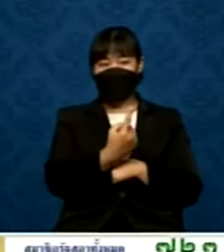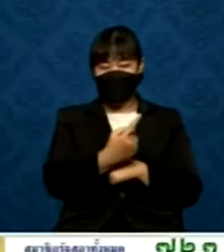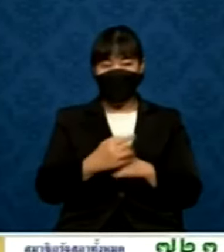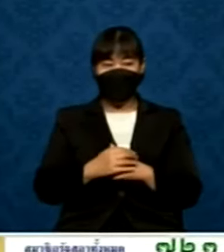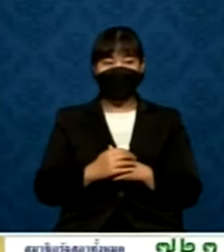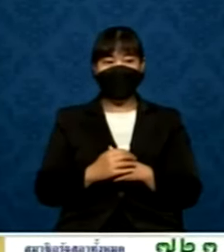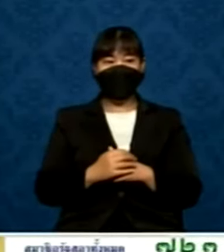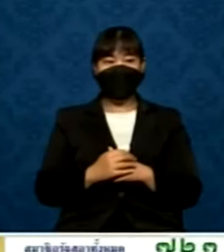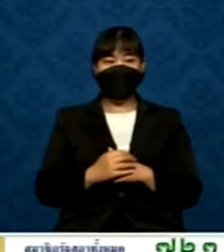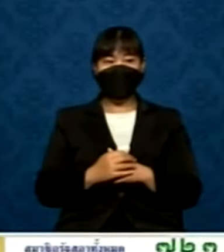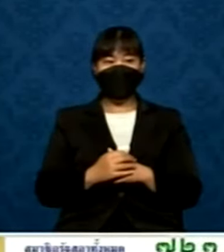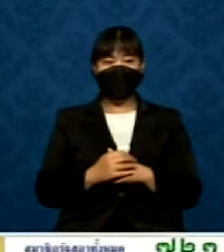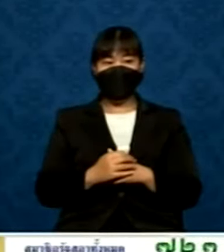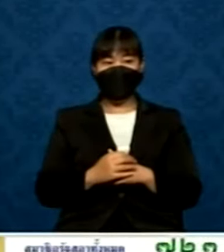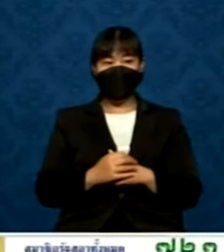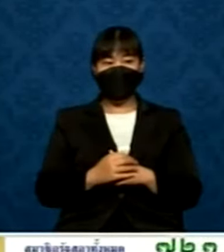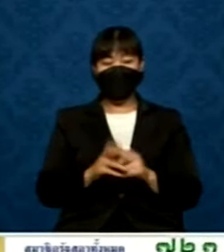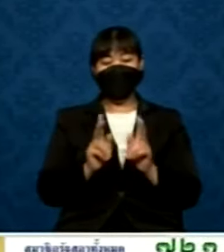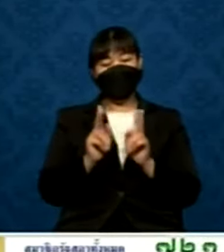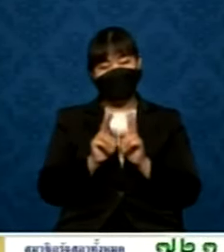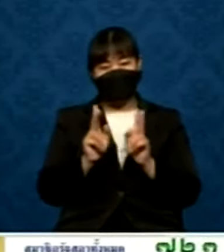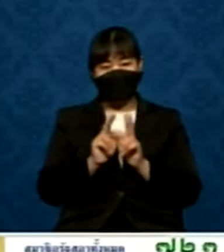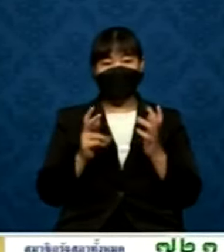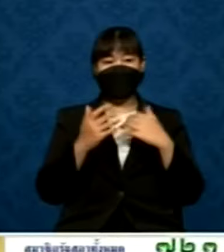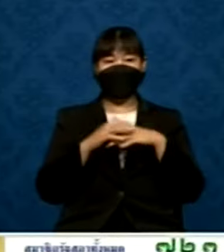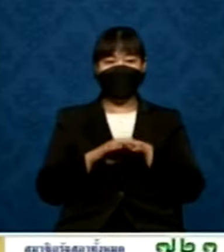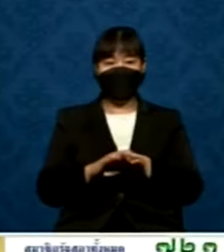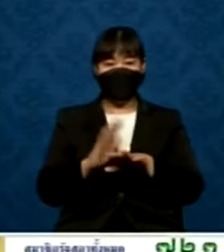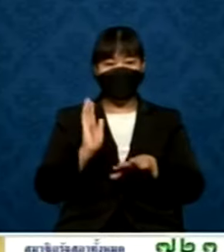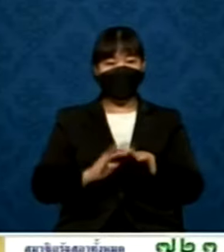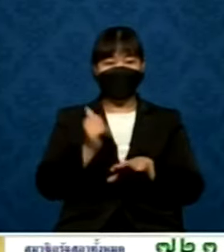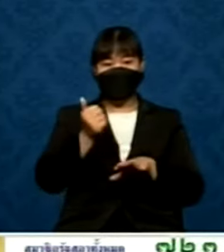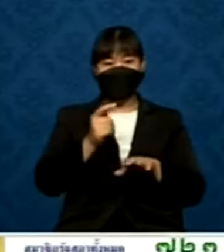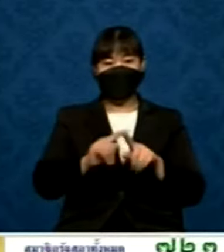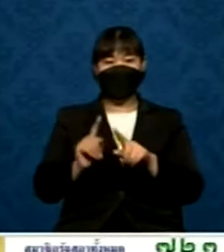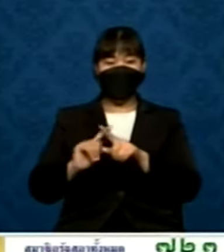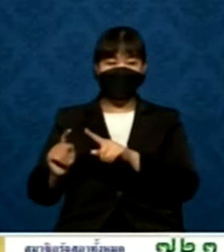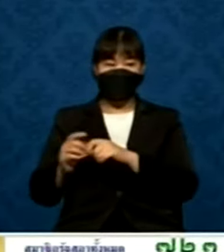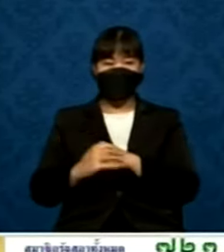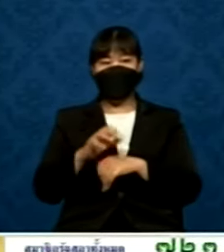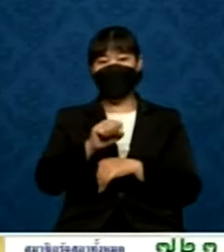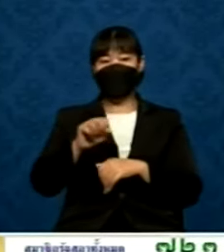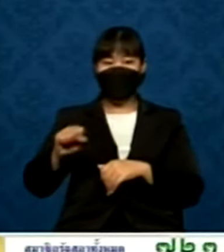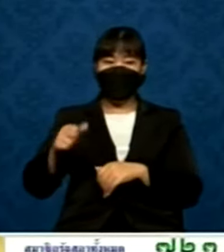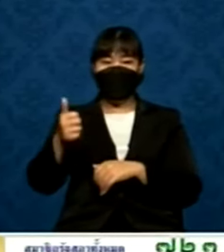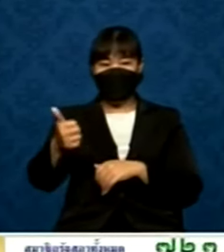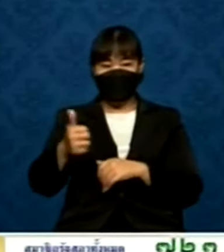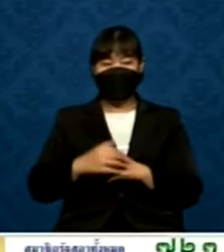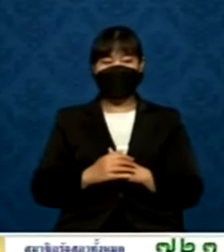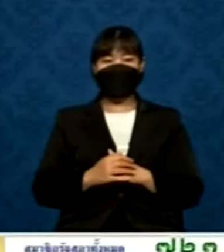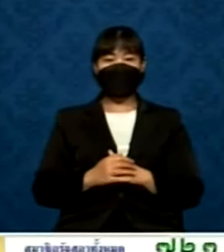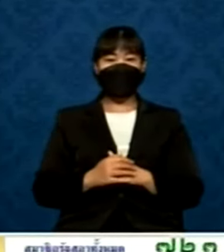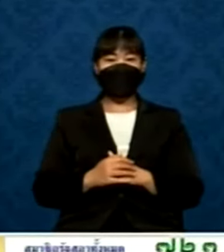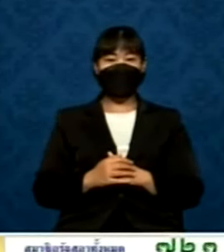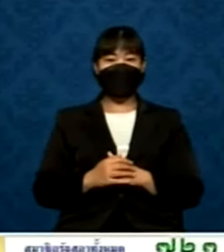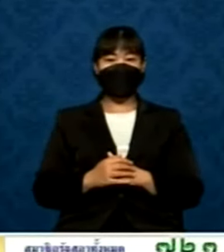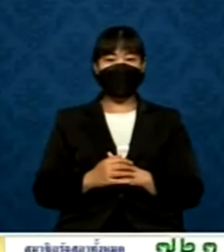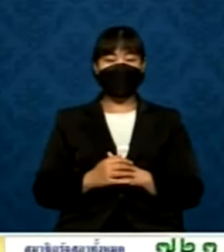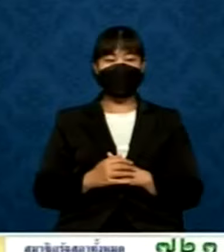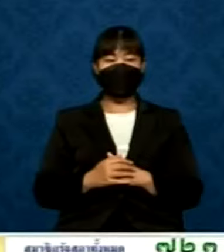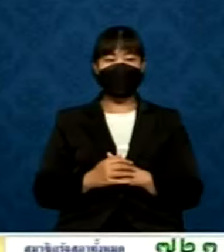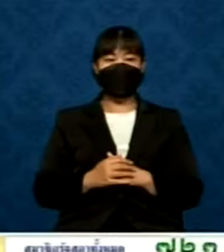ข้าไปดำรงตำแหน่งนะครับในกรรมธิการในสัดส่วนของผู้เชี่ยวชาญต่างๆในชั้นสภาผู้แทนราษฎรก็ได้สุดท้ายนะครับเรื่อง